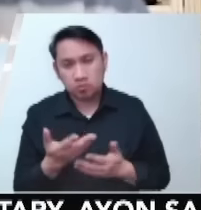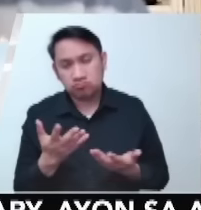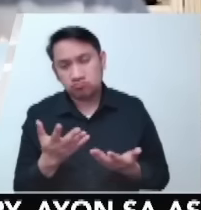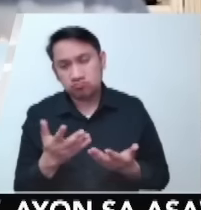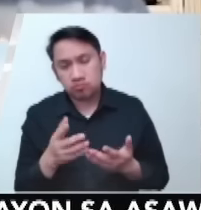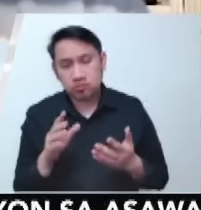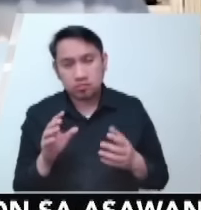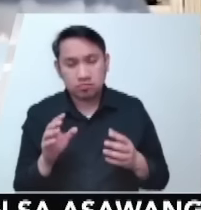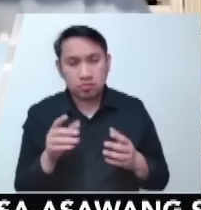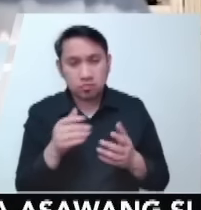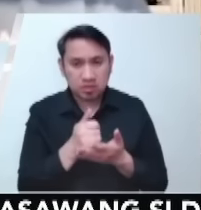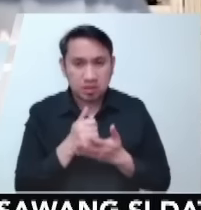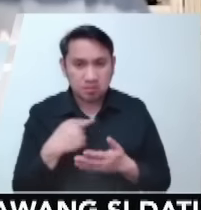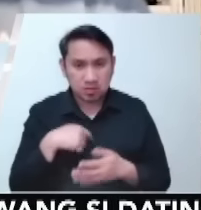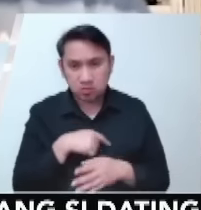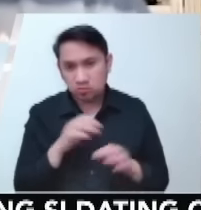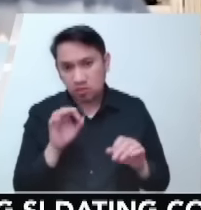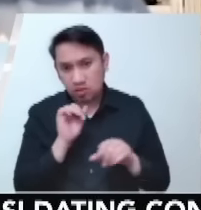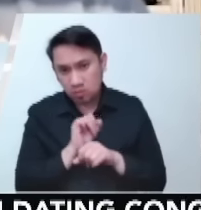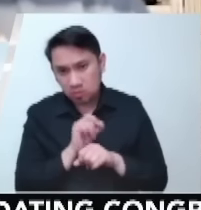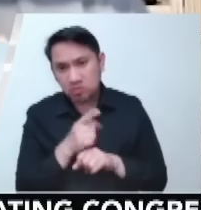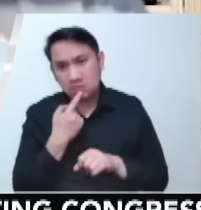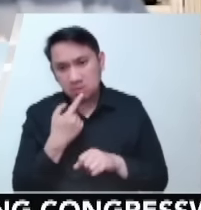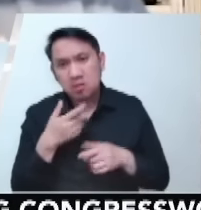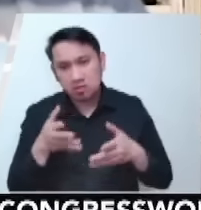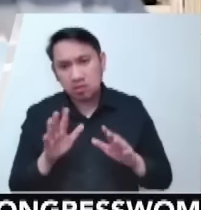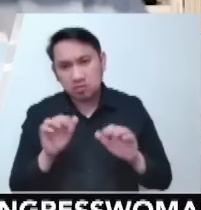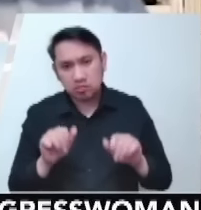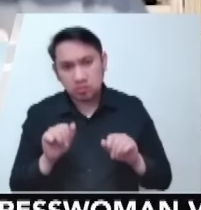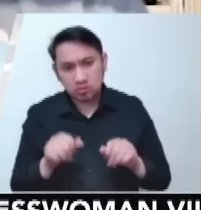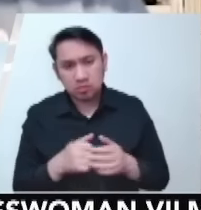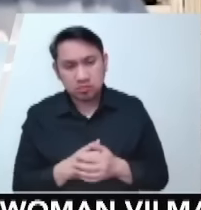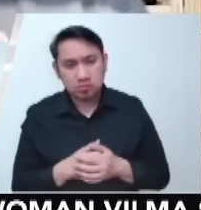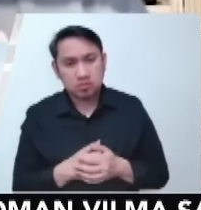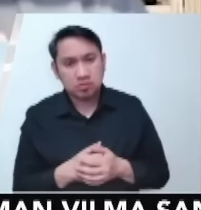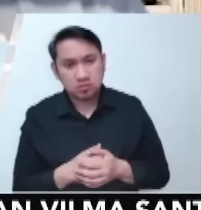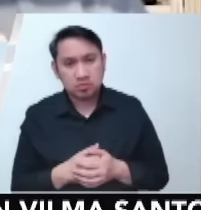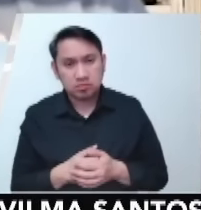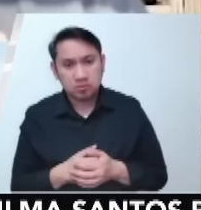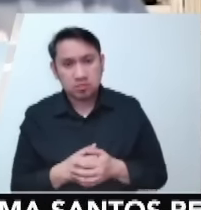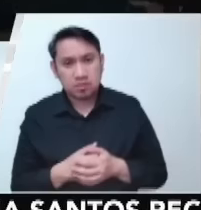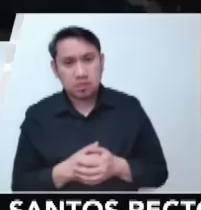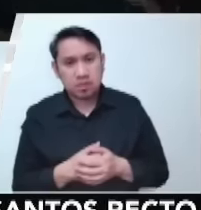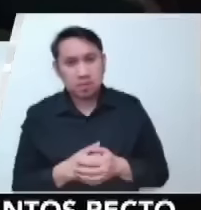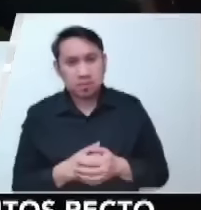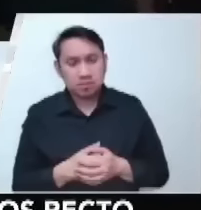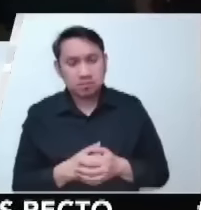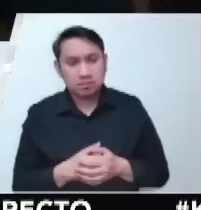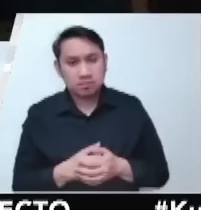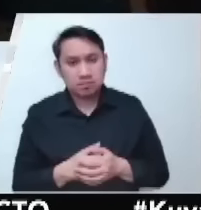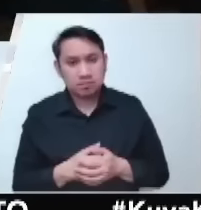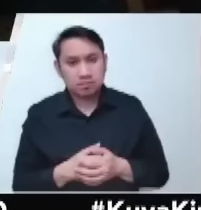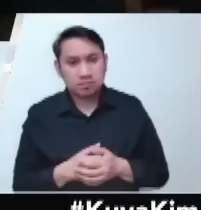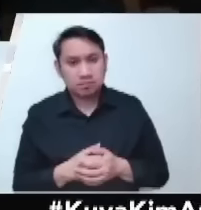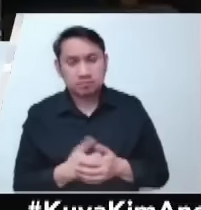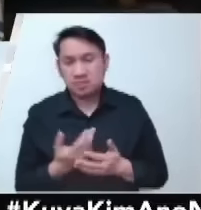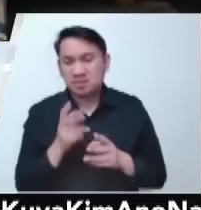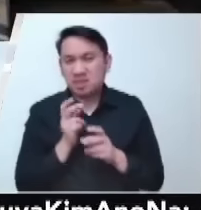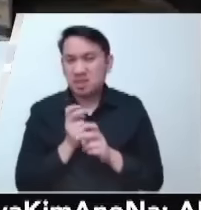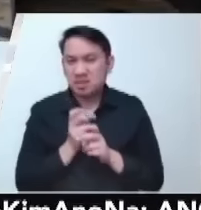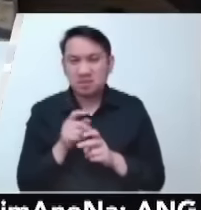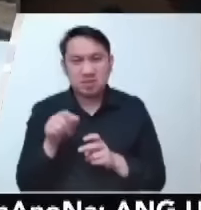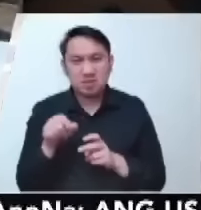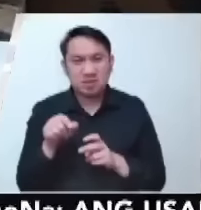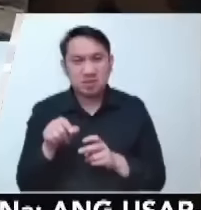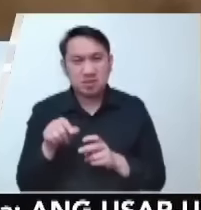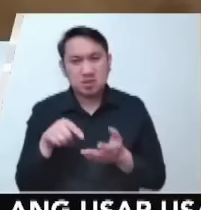magkatrabaho kayo sabihin niyo na lang sa akin saka na lang natin pag-usapan kung maghuhulog na kayo nangako naman daw ang Ellen na babayaran ang